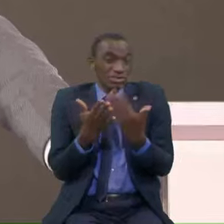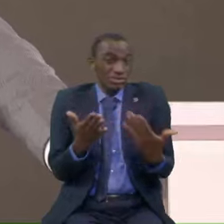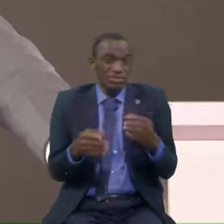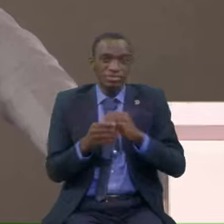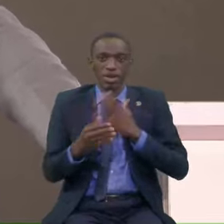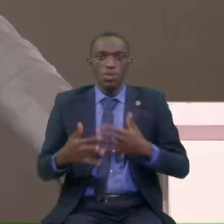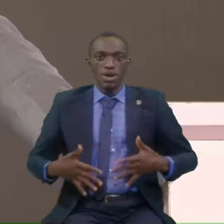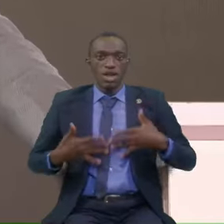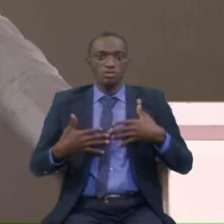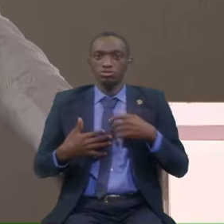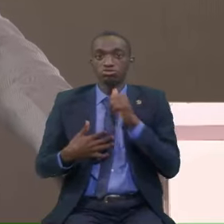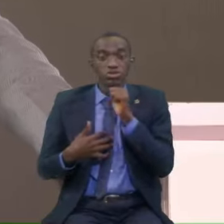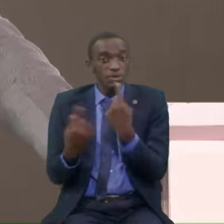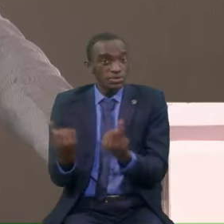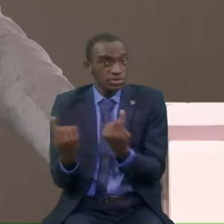Je n'aime pas un pécheur.